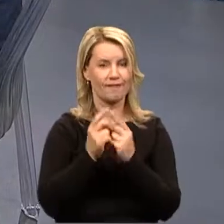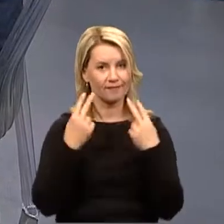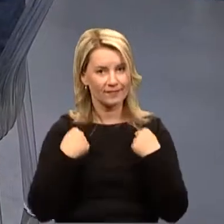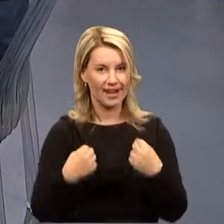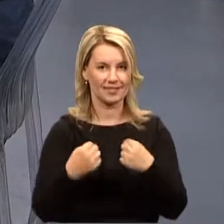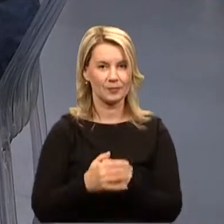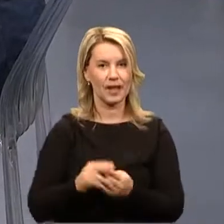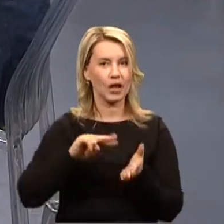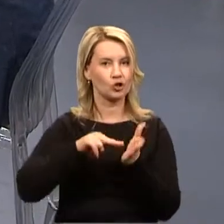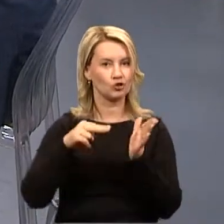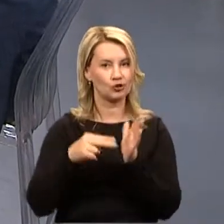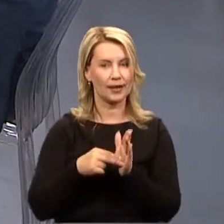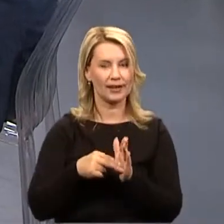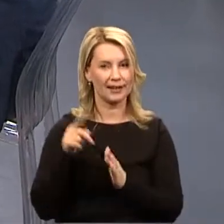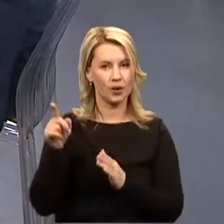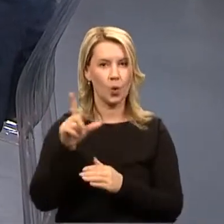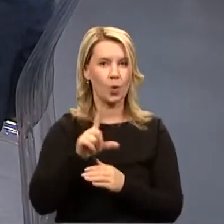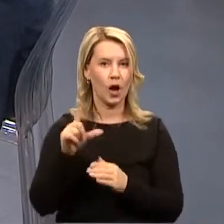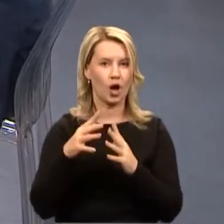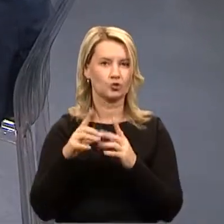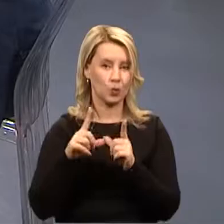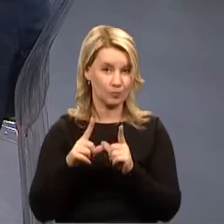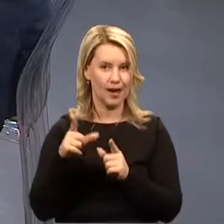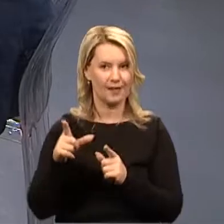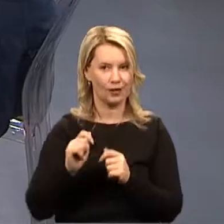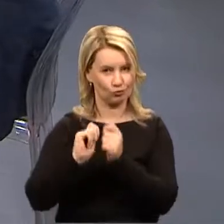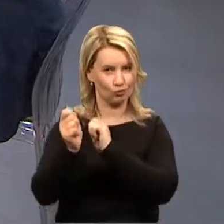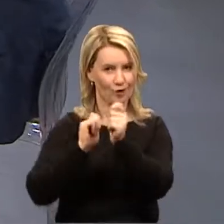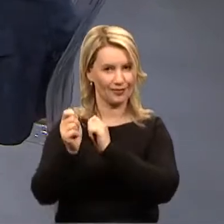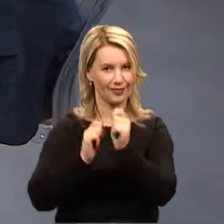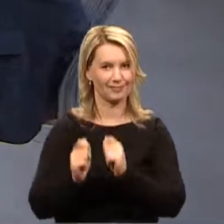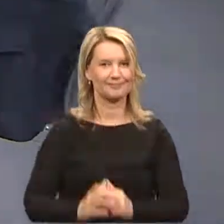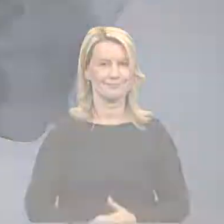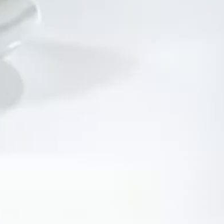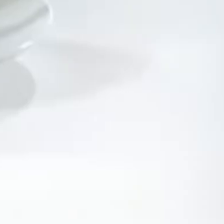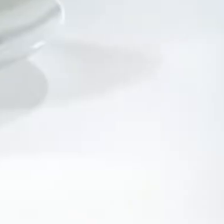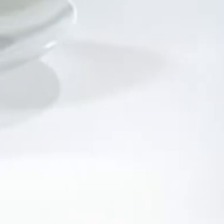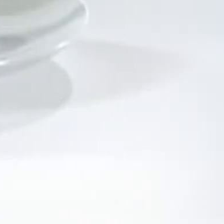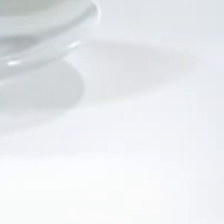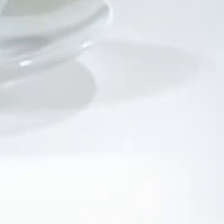Inženýr Lukáš Urbánek je na chatu a rád zodpoví vaše otázky. Děkuji. Taky děkuji.